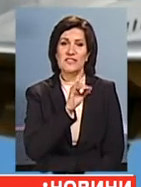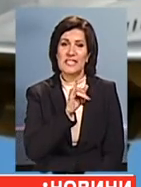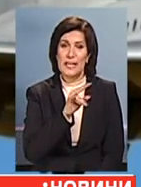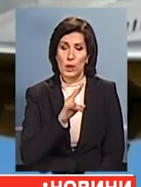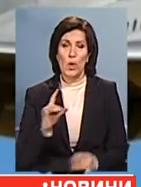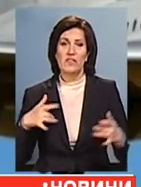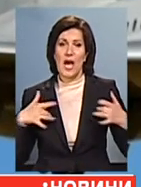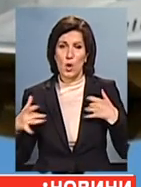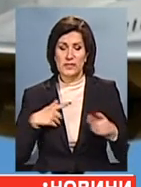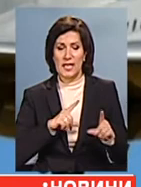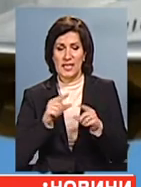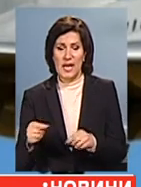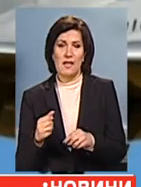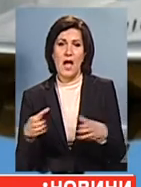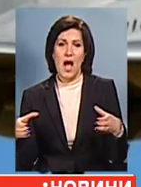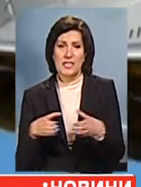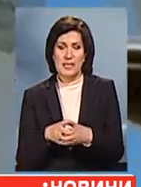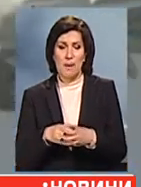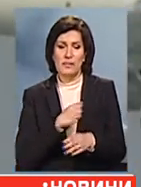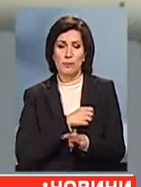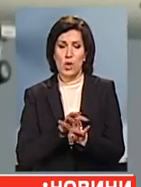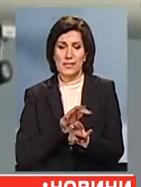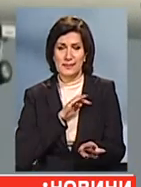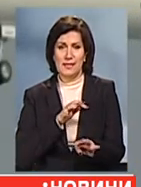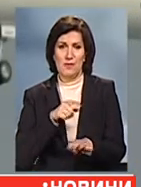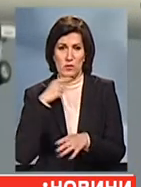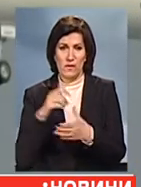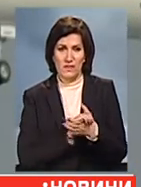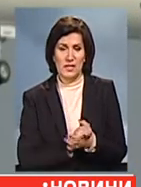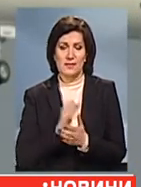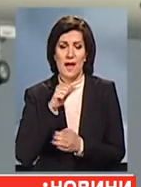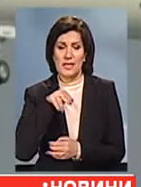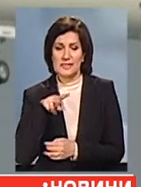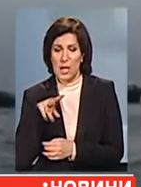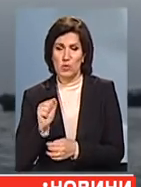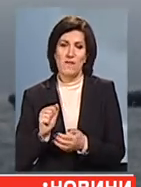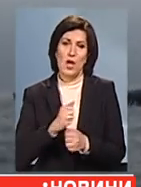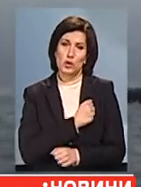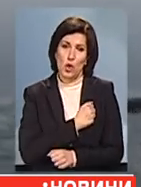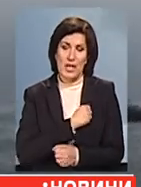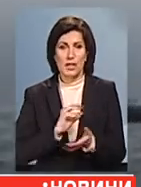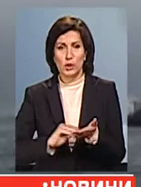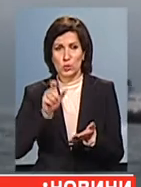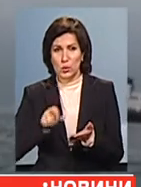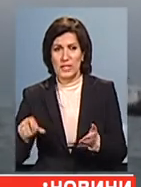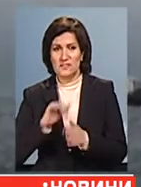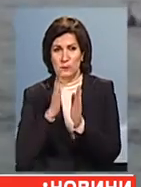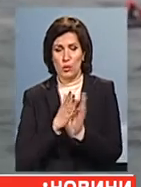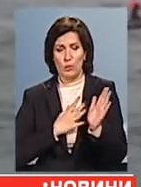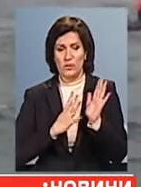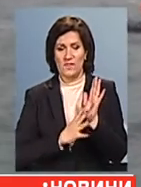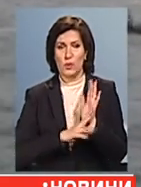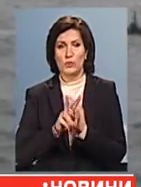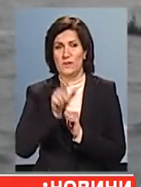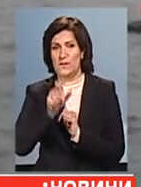рисковых лэти эванса были сброшены в федерации меня александра вообще солдат это журналисты всего на борту было 92 людей